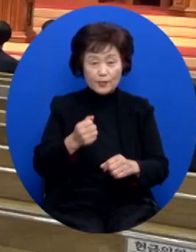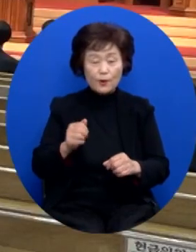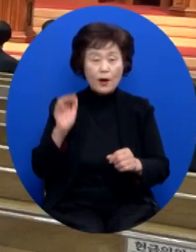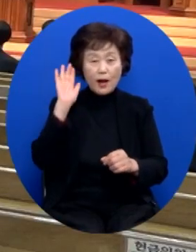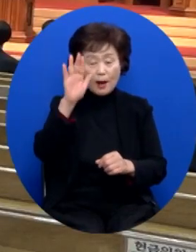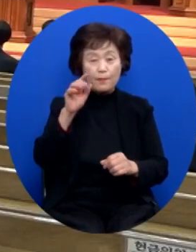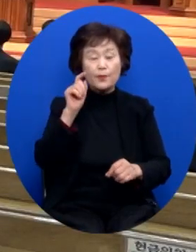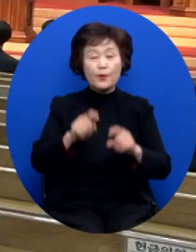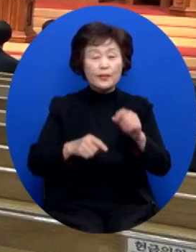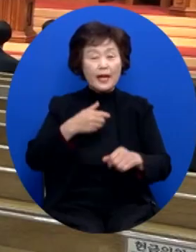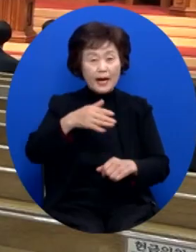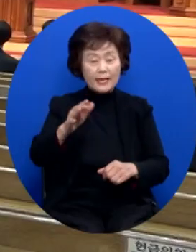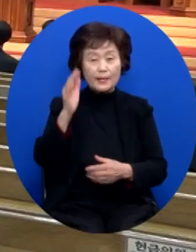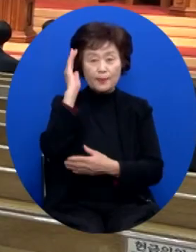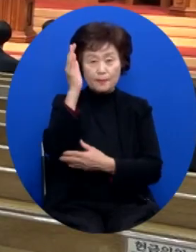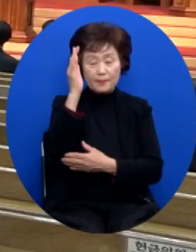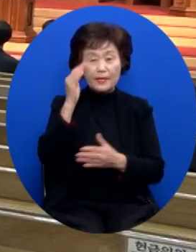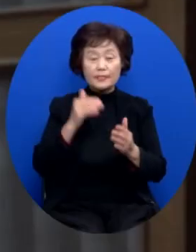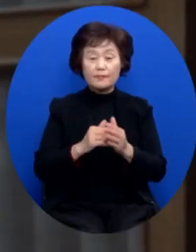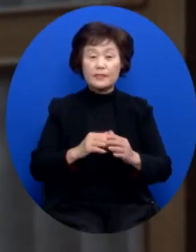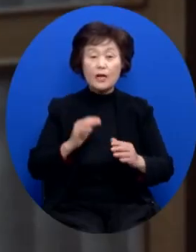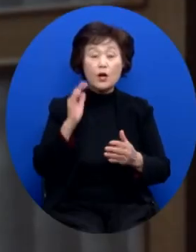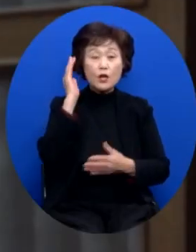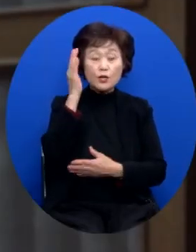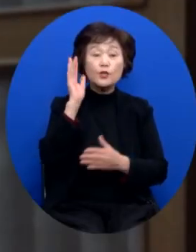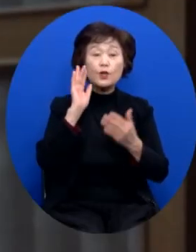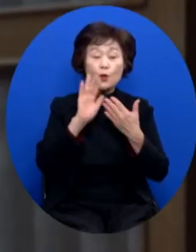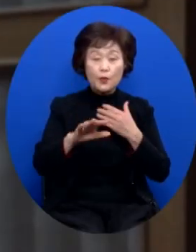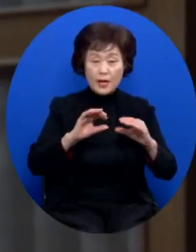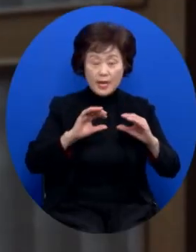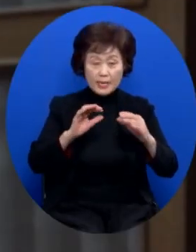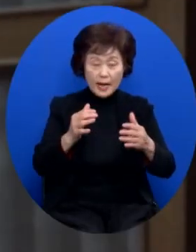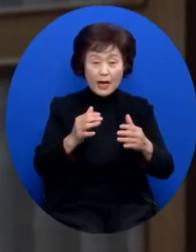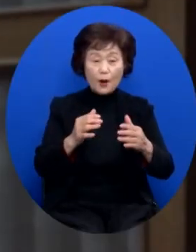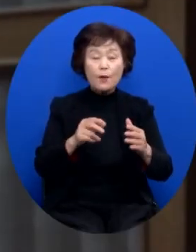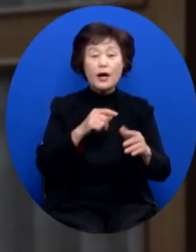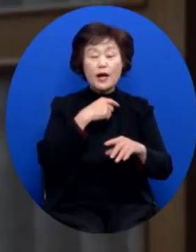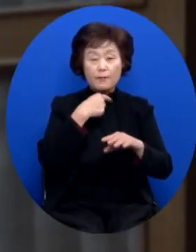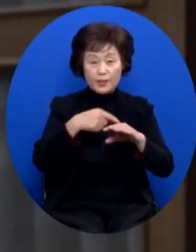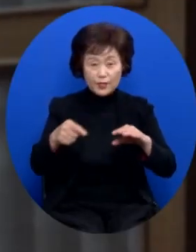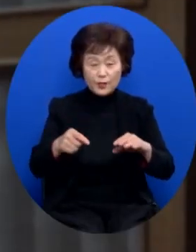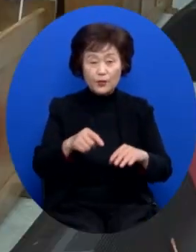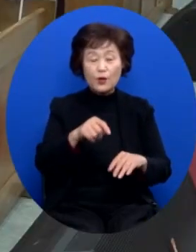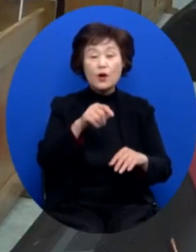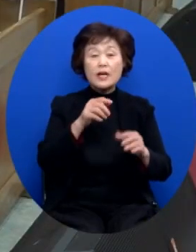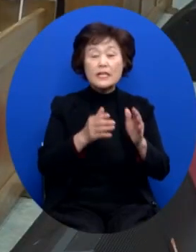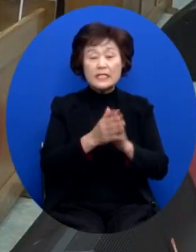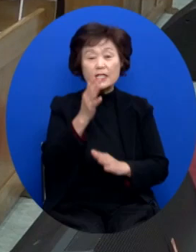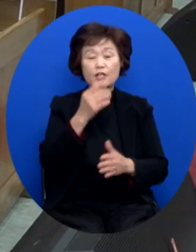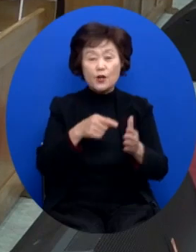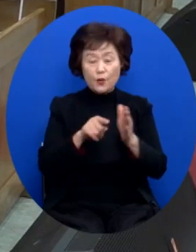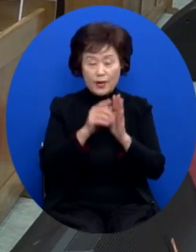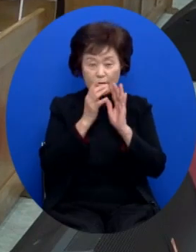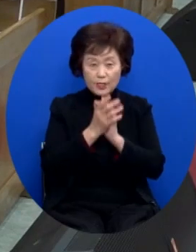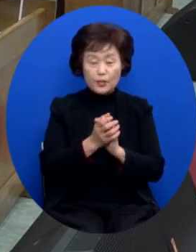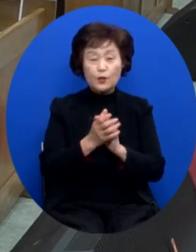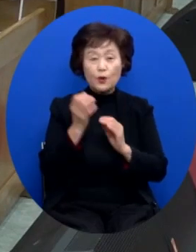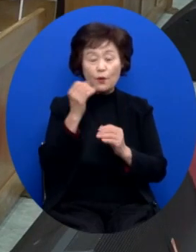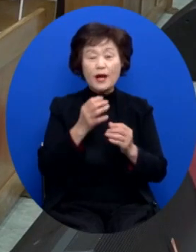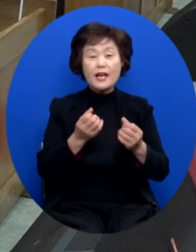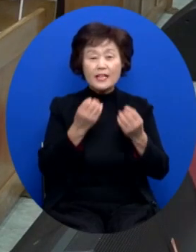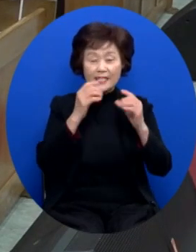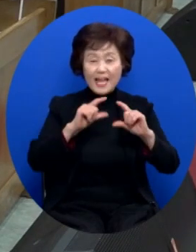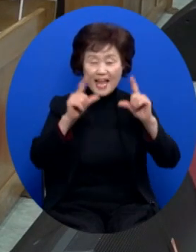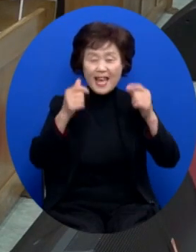전했습니다. 설교 후에는 나라와 민족, 서귀포 시정을 위한 중보 기도가 진행됐으며 교회별 새해 인사의